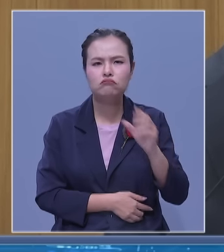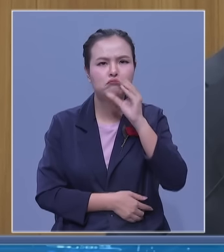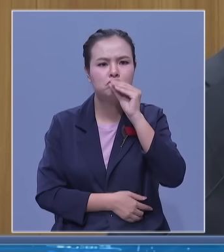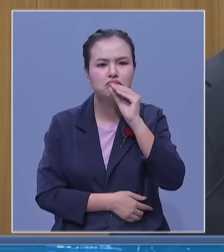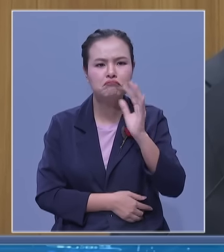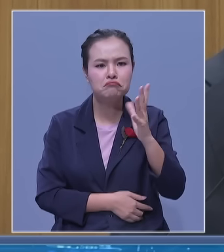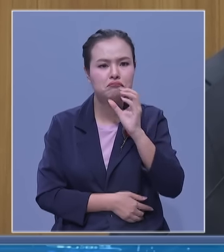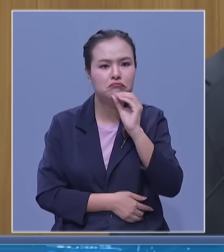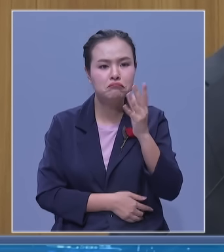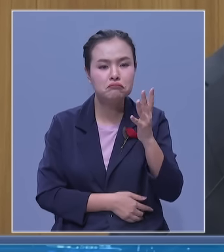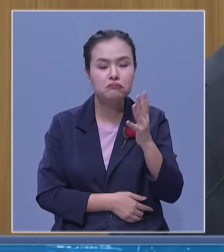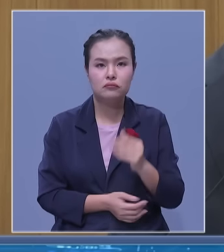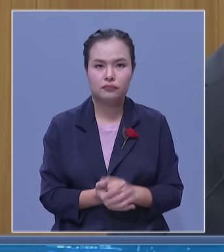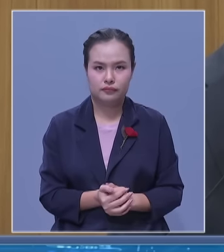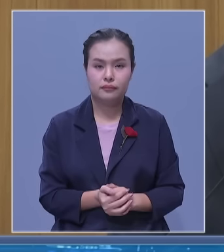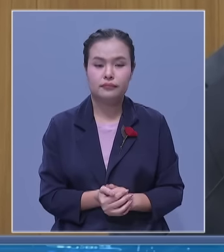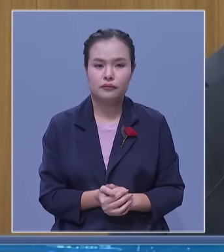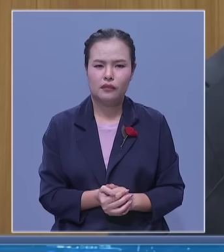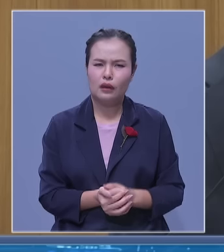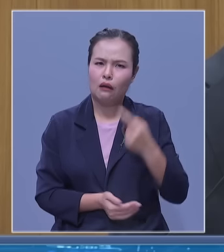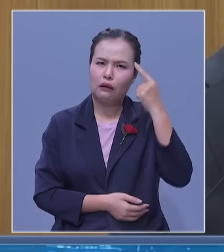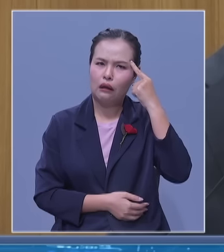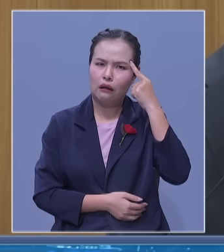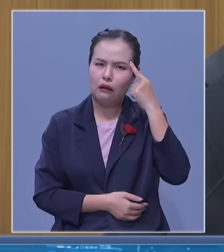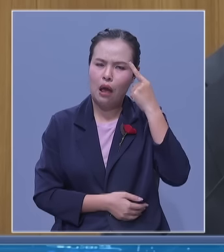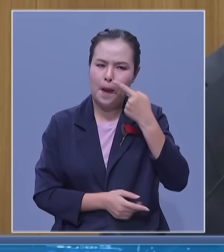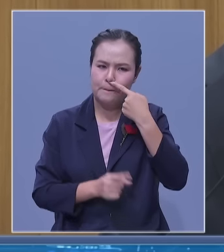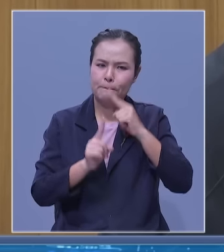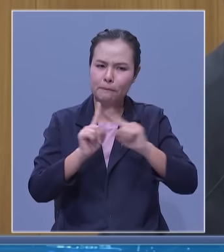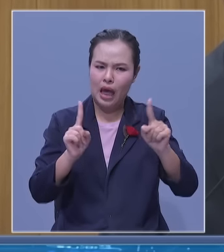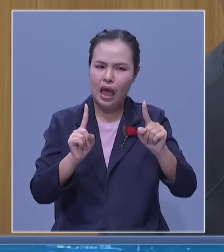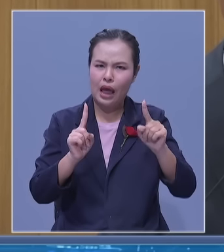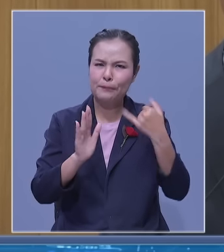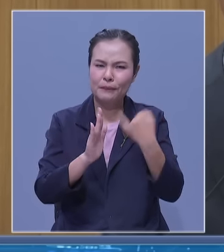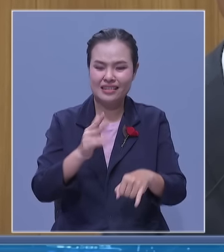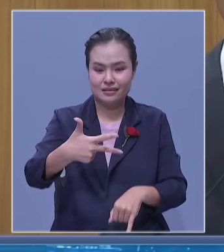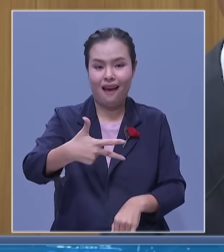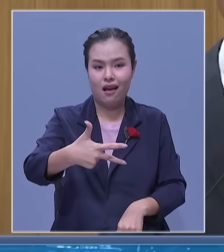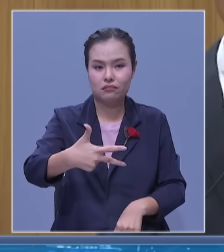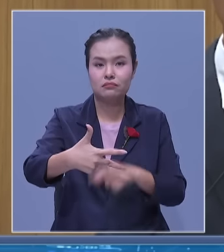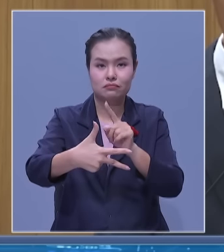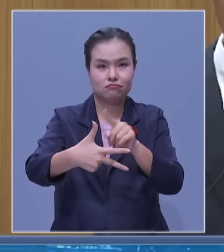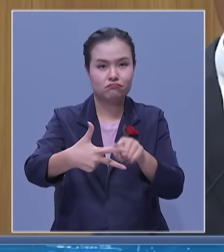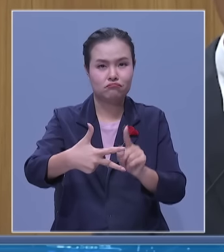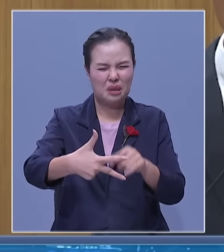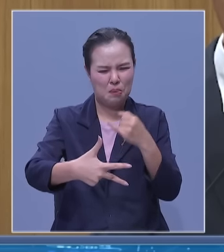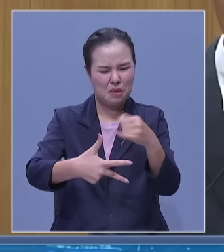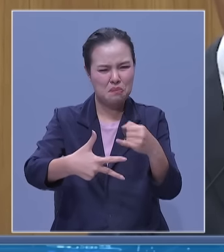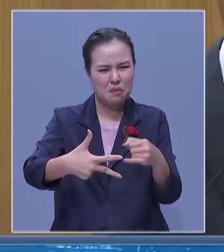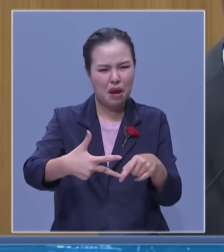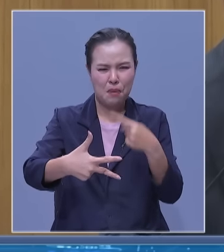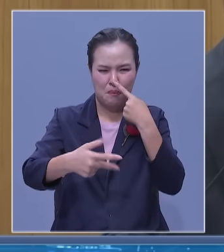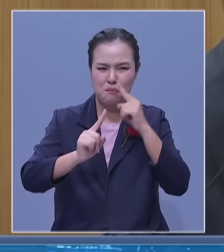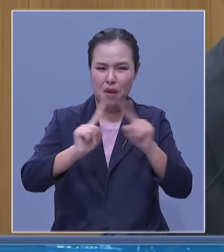มาคือสสเท้งเนี่ยตั้งว่าเอ๊ะมันมีข้อพิรุธอยู่3อย่างน ะ เกี่ยวกับคดีเนี้ยนะครับในการเรีย